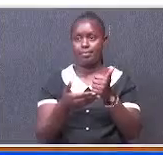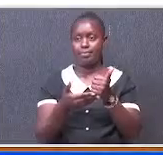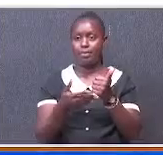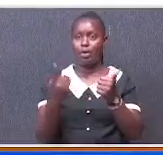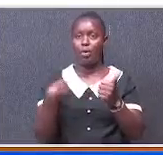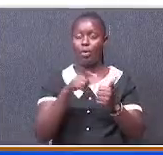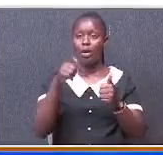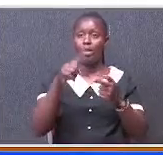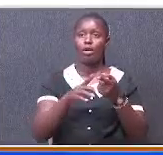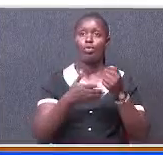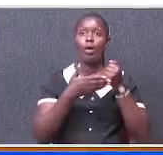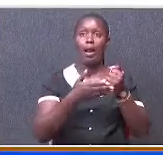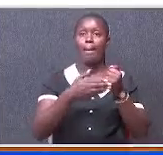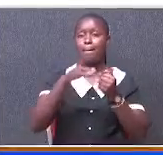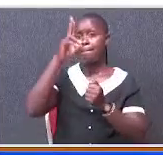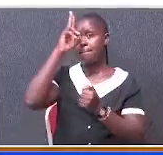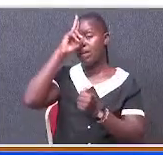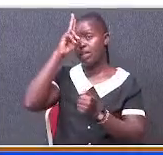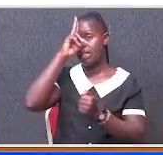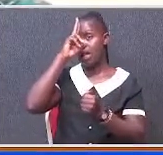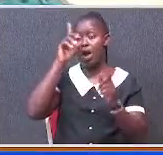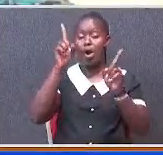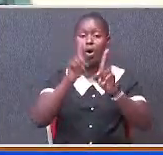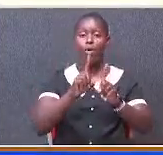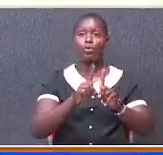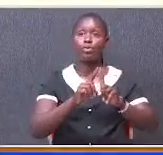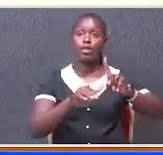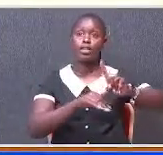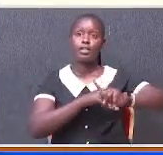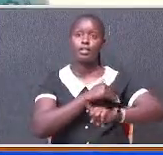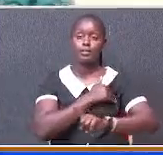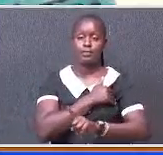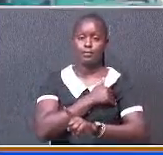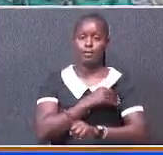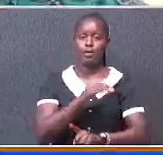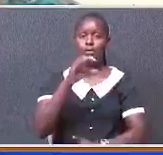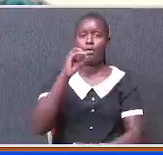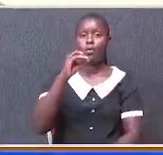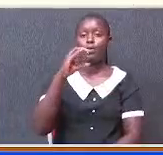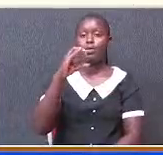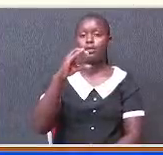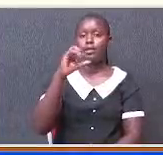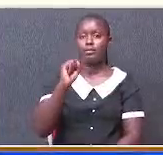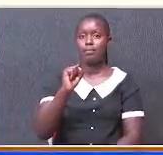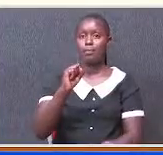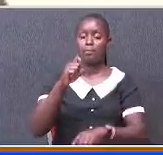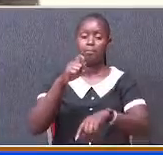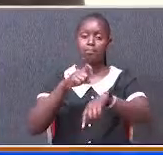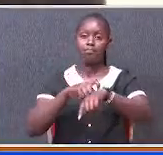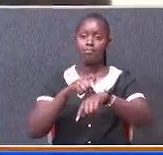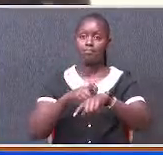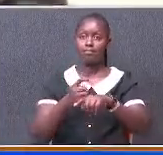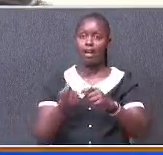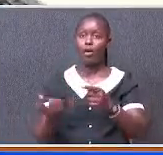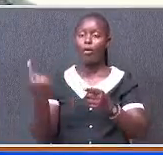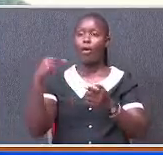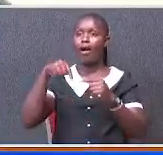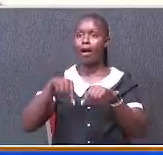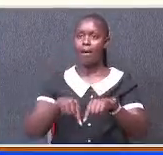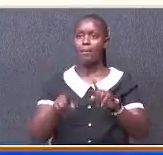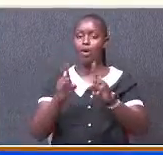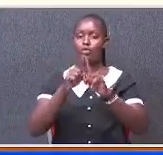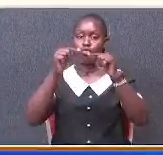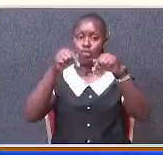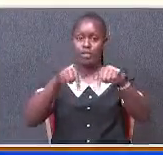Tusaidie hawa polisi. Hata nyinyi machifu. Bwana OCS, wakati unasimama hapa na wewe